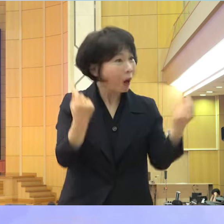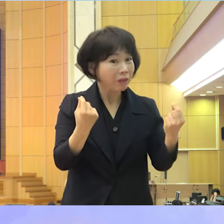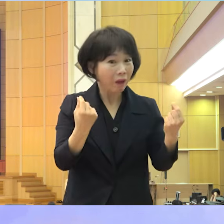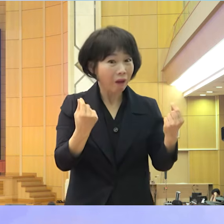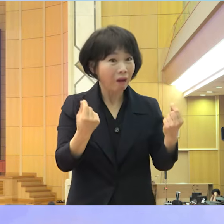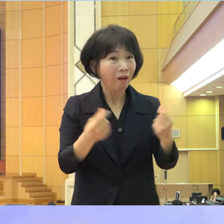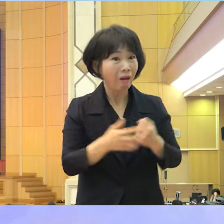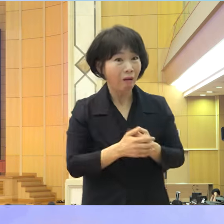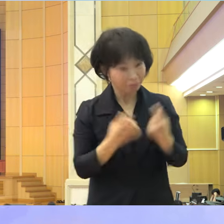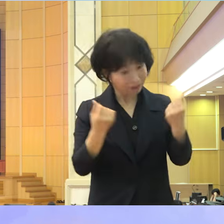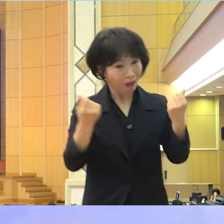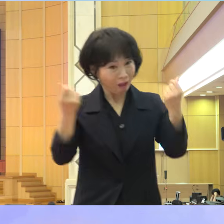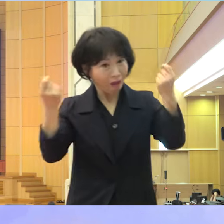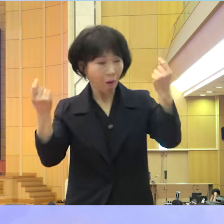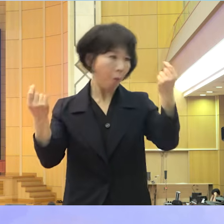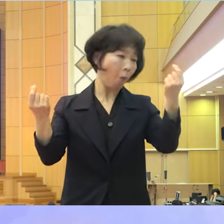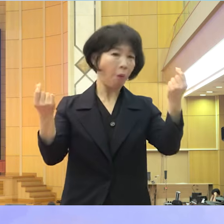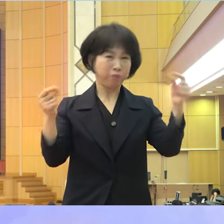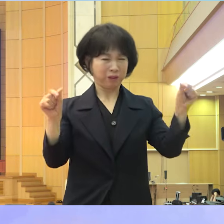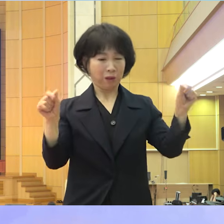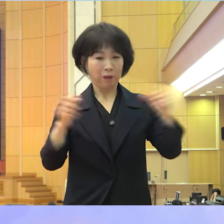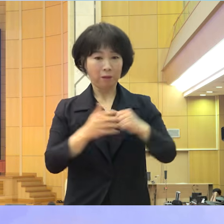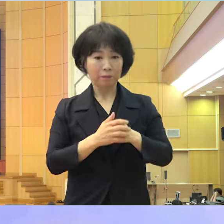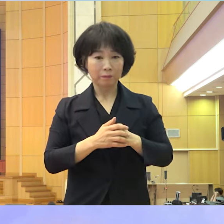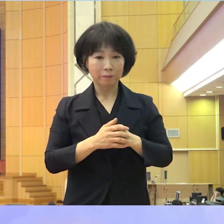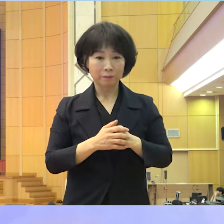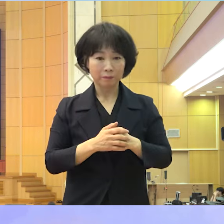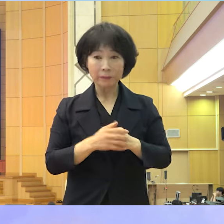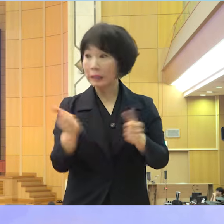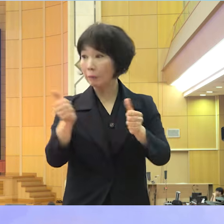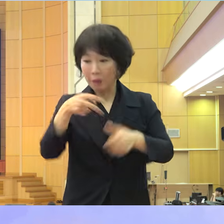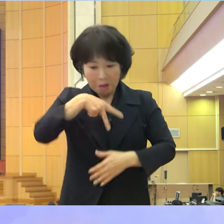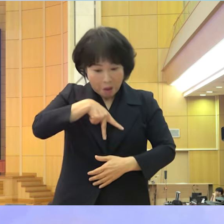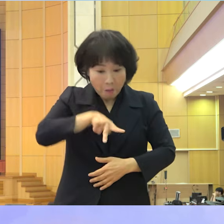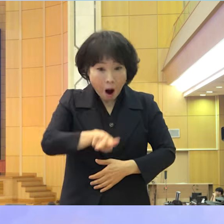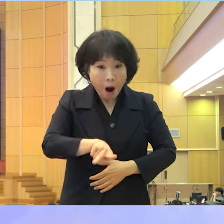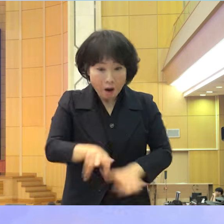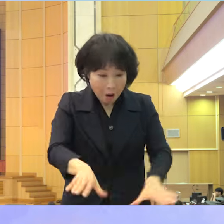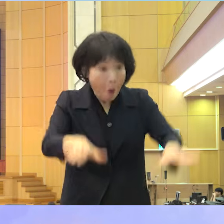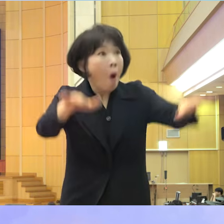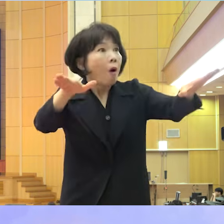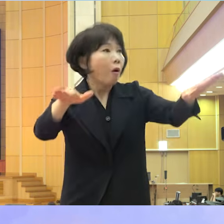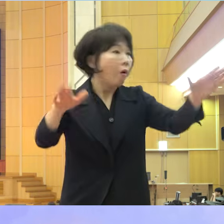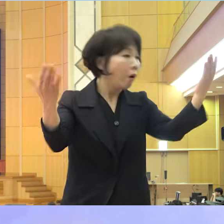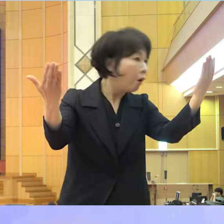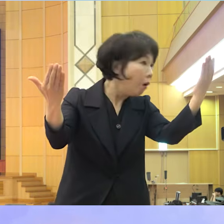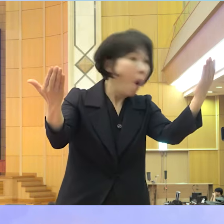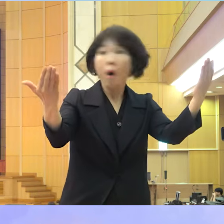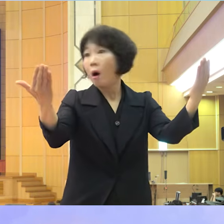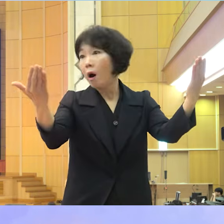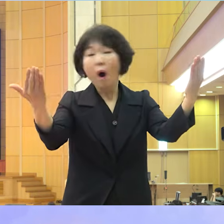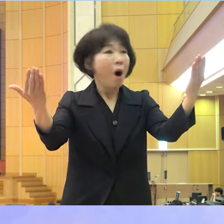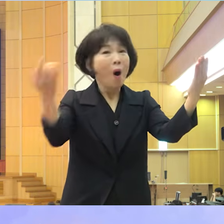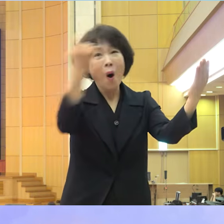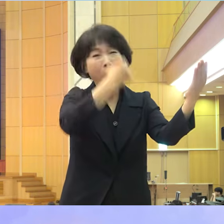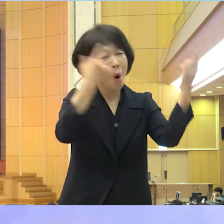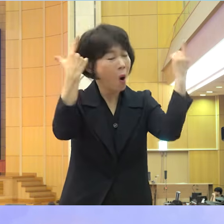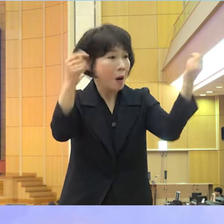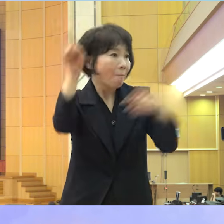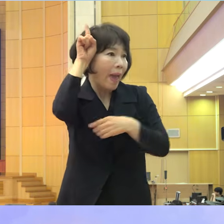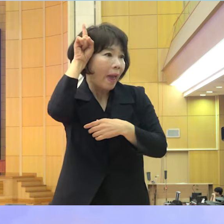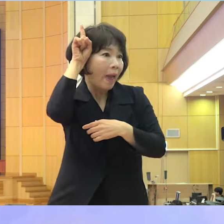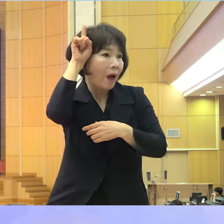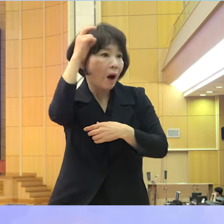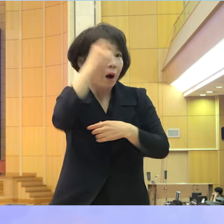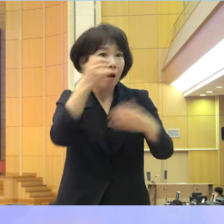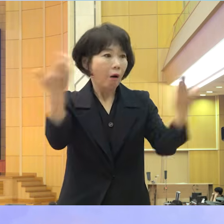조금 이렇게 좀 다르게 생긴 분도 있는데 너무 똑같아. 아니 그냥 사람이 같이